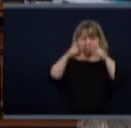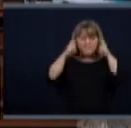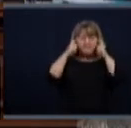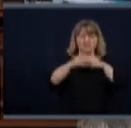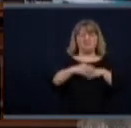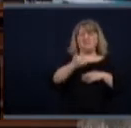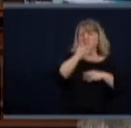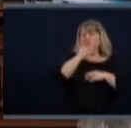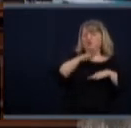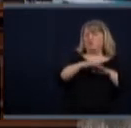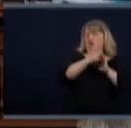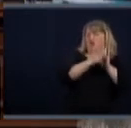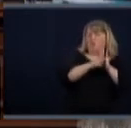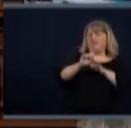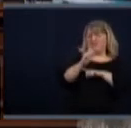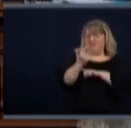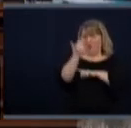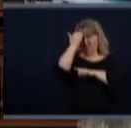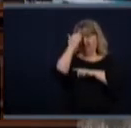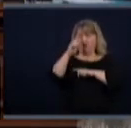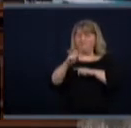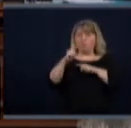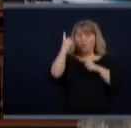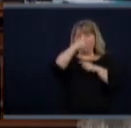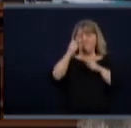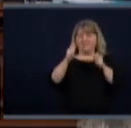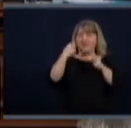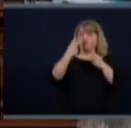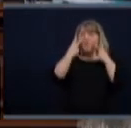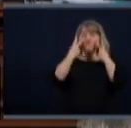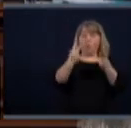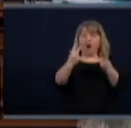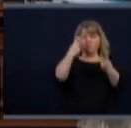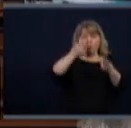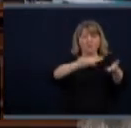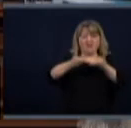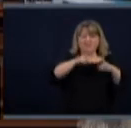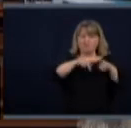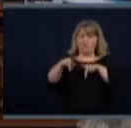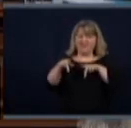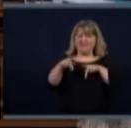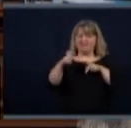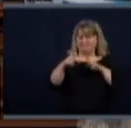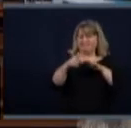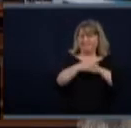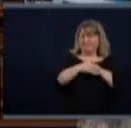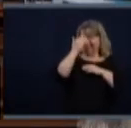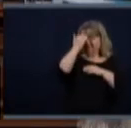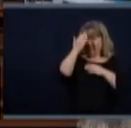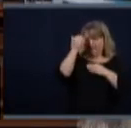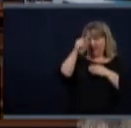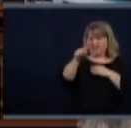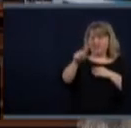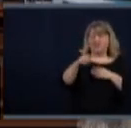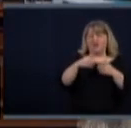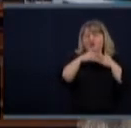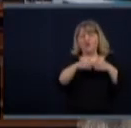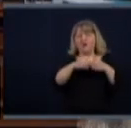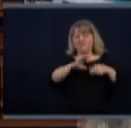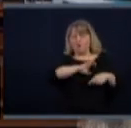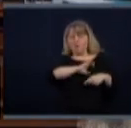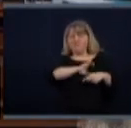le visage découvert pour recevoir des services publics? Est-ce que vous allez demander aux policiers, aux infirmiers, aux enseignants de ne pas le porter ou